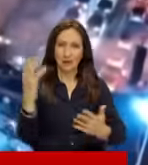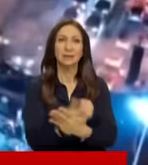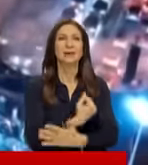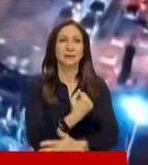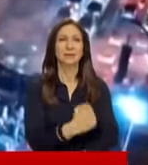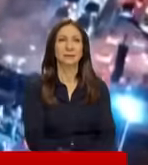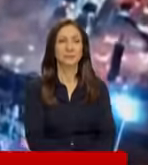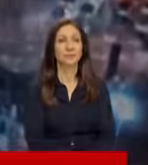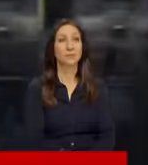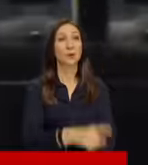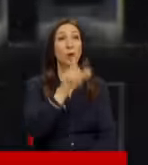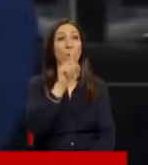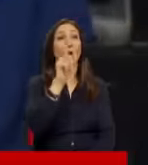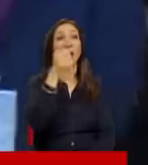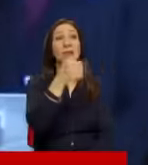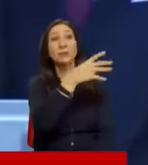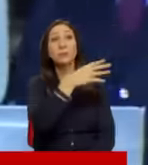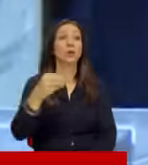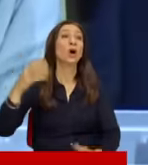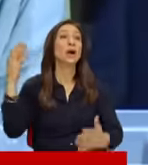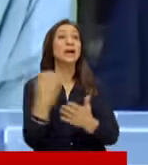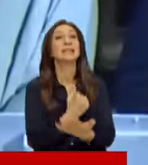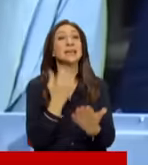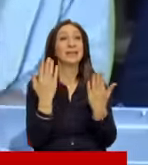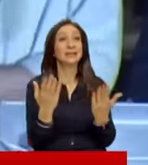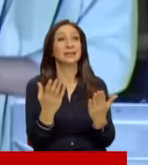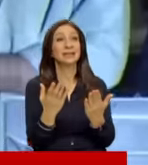Kazandı. 16 milyon kazandı.